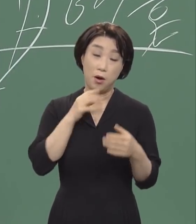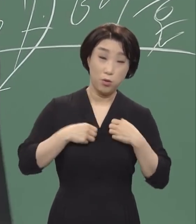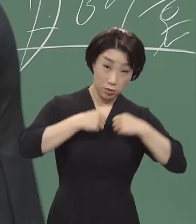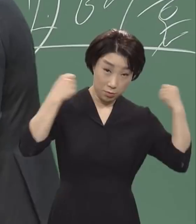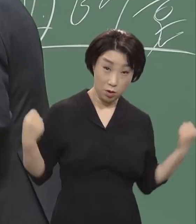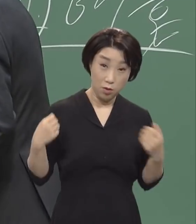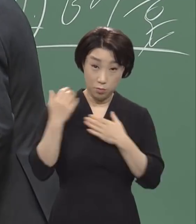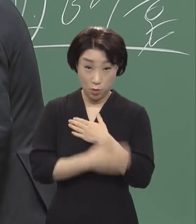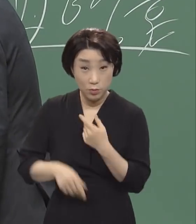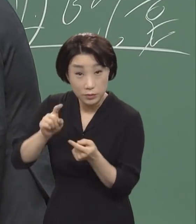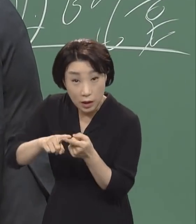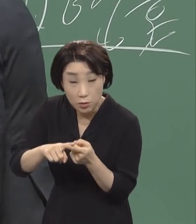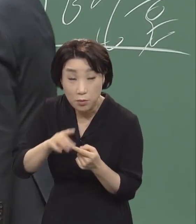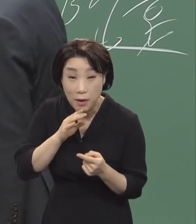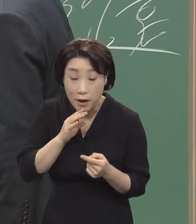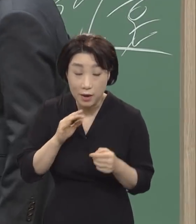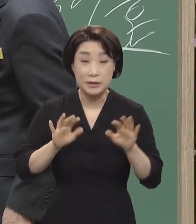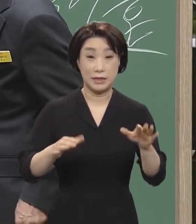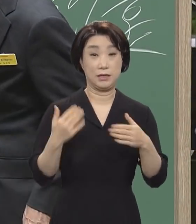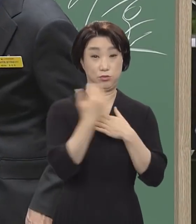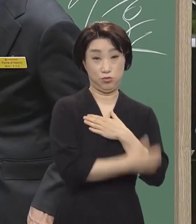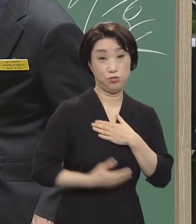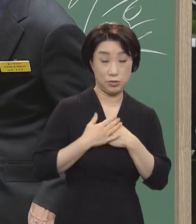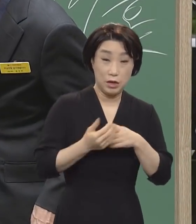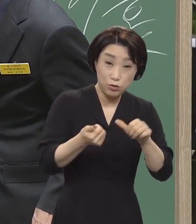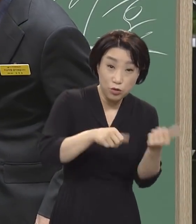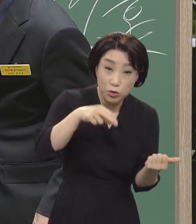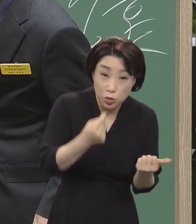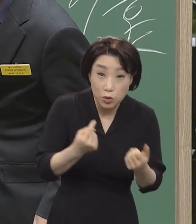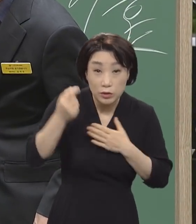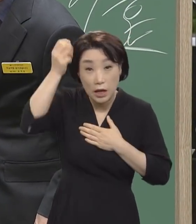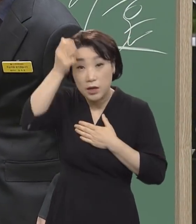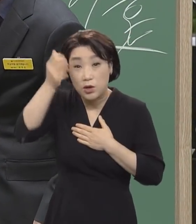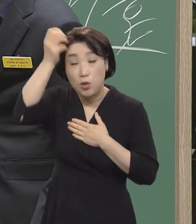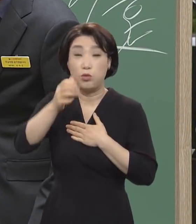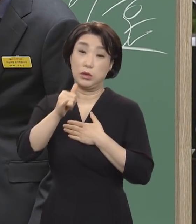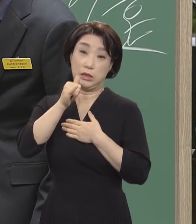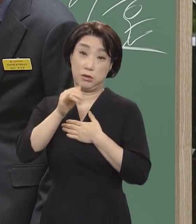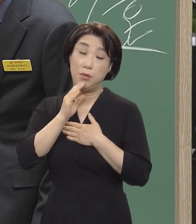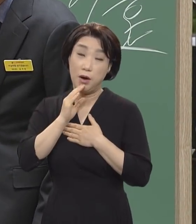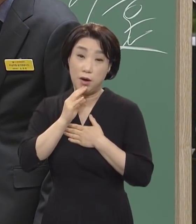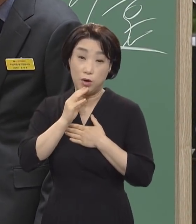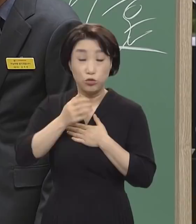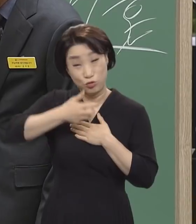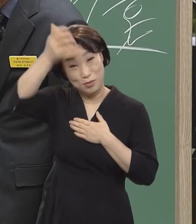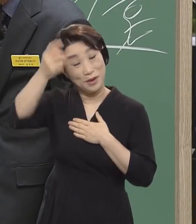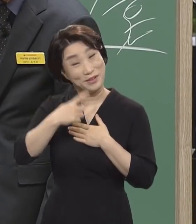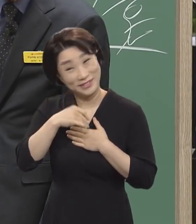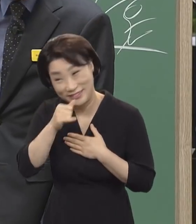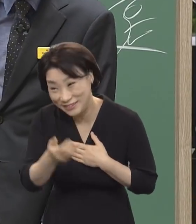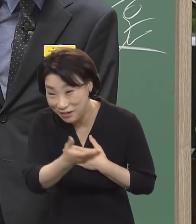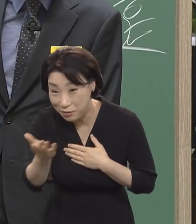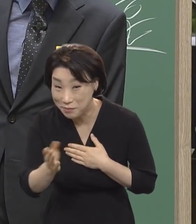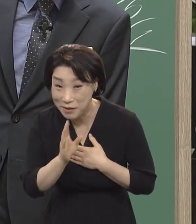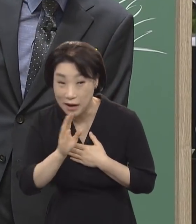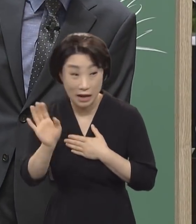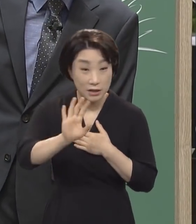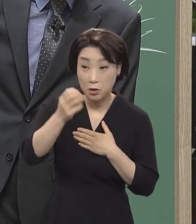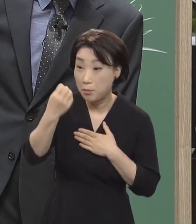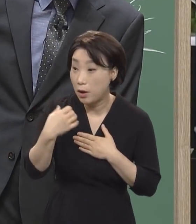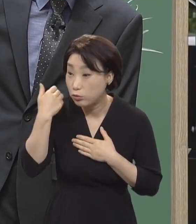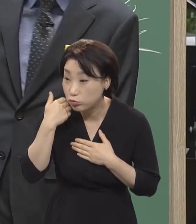몸이 있듯이, 우리 육체는 벗어도 내 속에 영혼은 있는 것. 다 꿈 쪽에서 봤잖아. 아니라고 누가